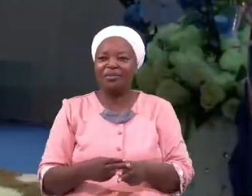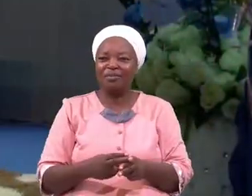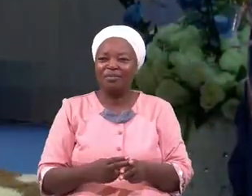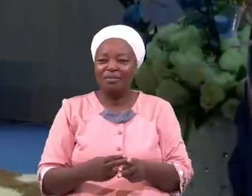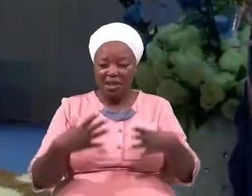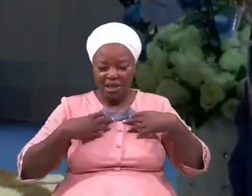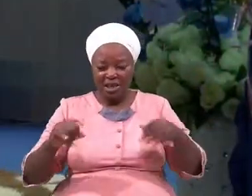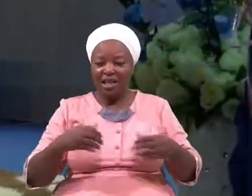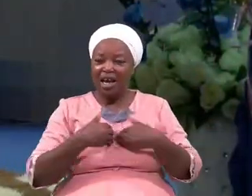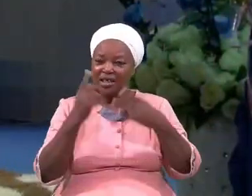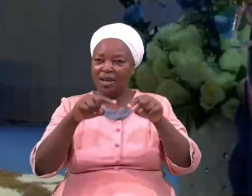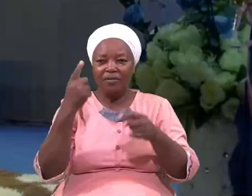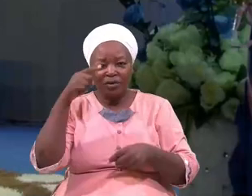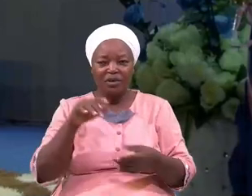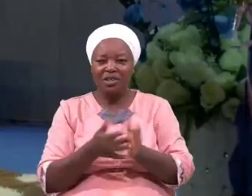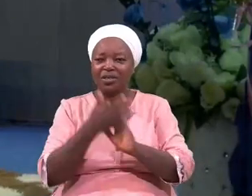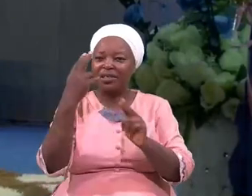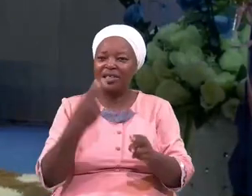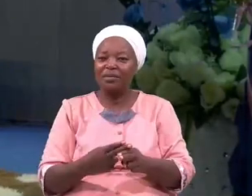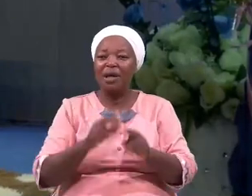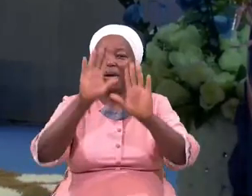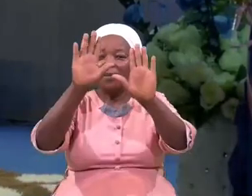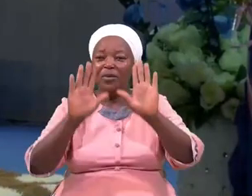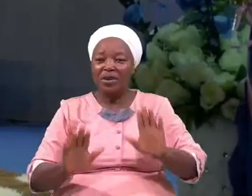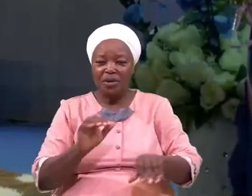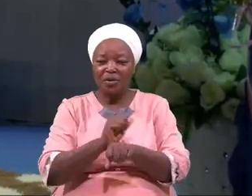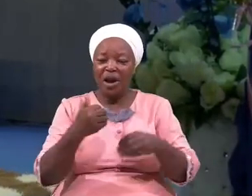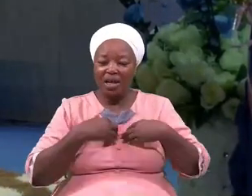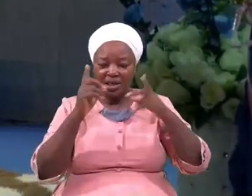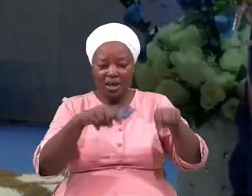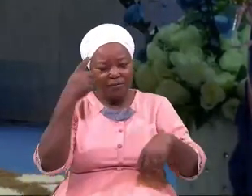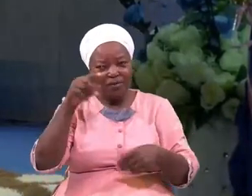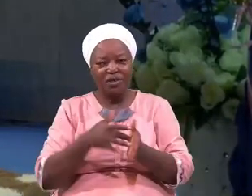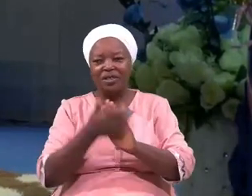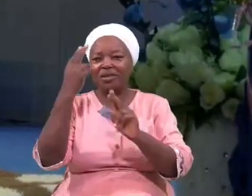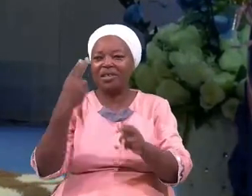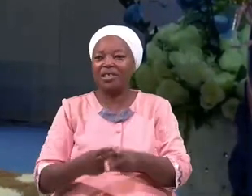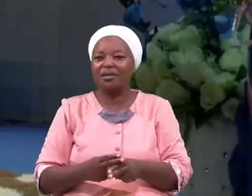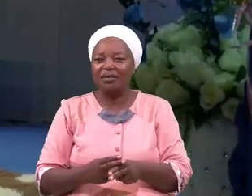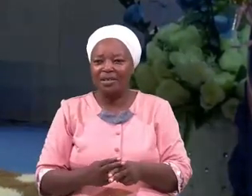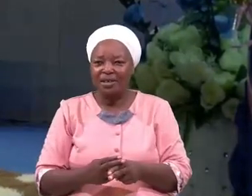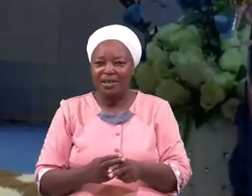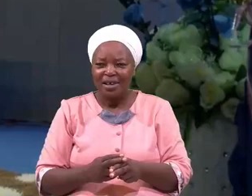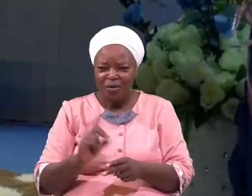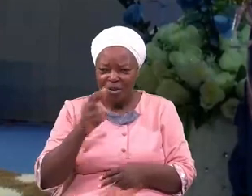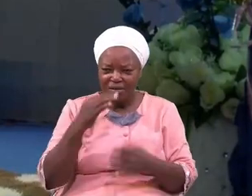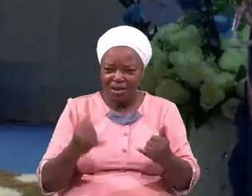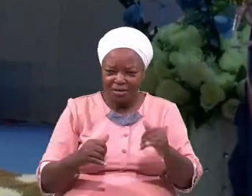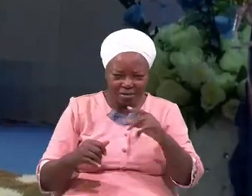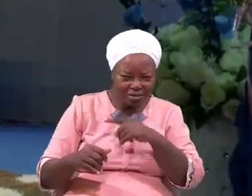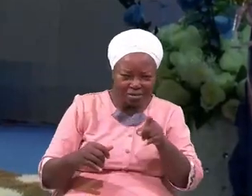salut est là pour vous. La guérison est venue pour vous. Le miracle est venu pour vous. Où